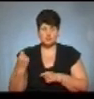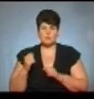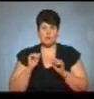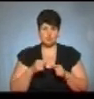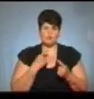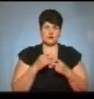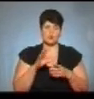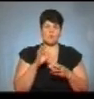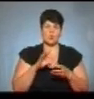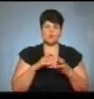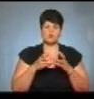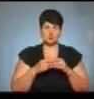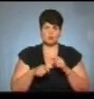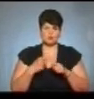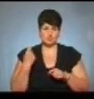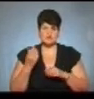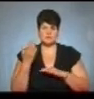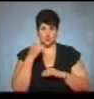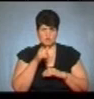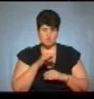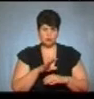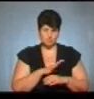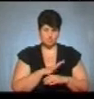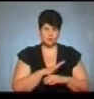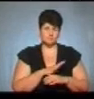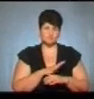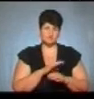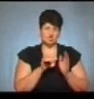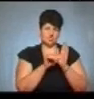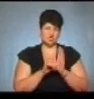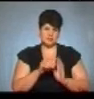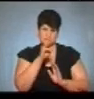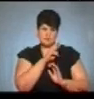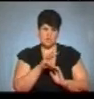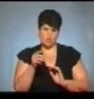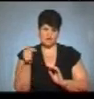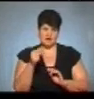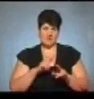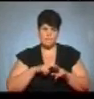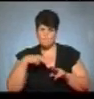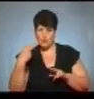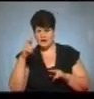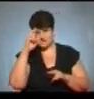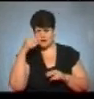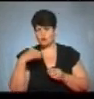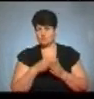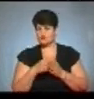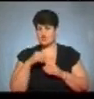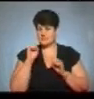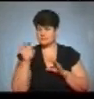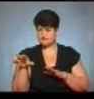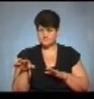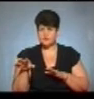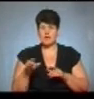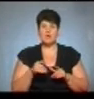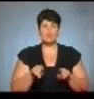суму порушених субсидій. За минулий рік було 6 мільйонів гривень повернуто до державного бюджету. Порівняно